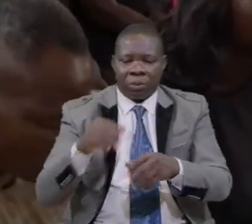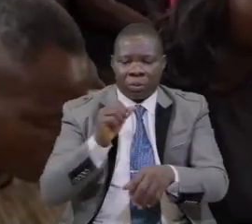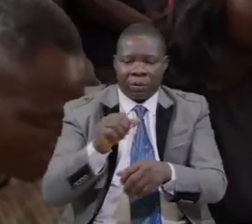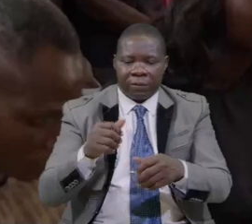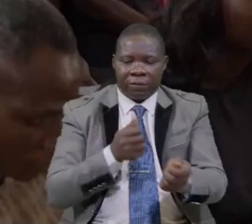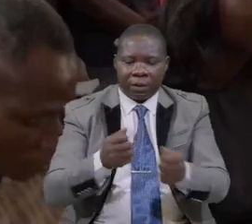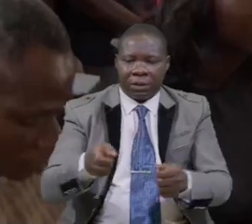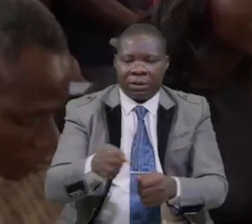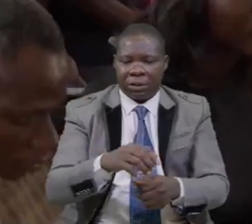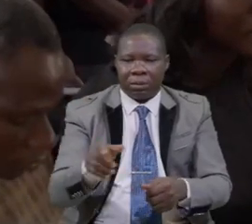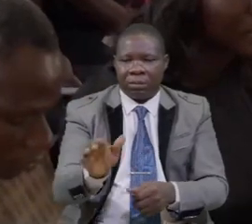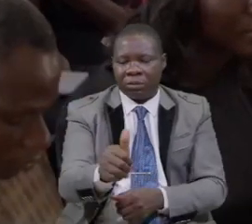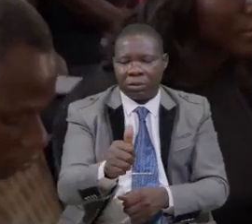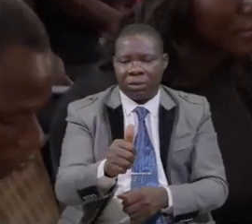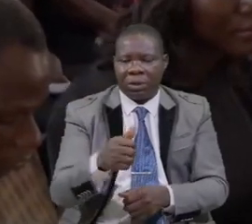d'Élisée.